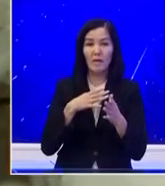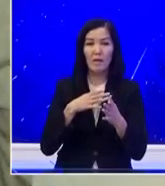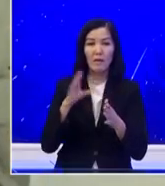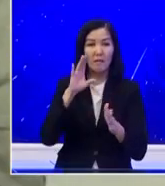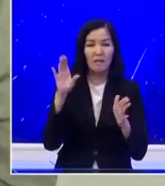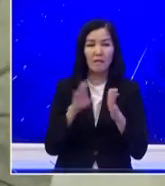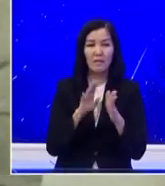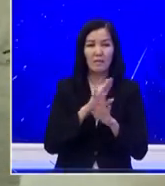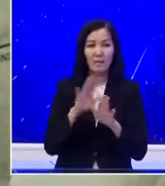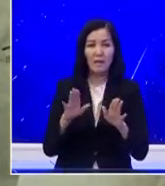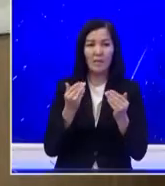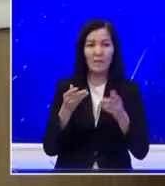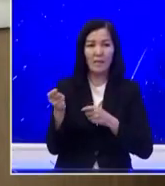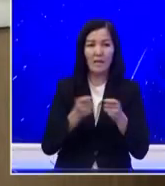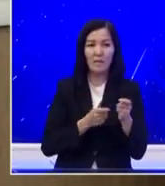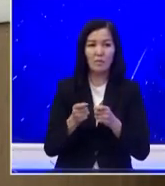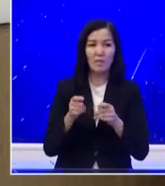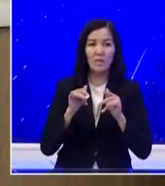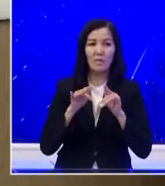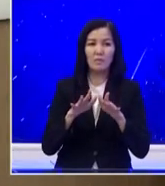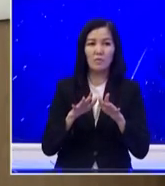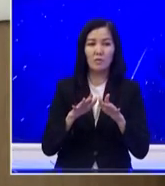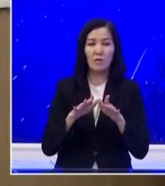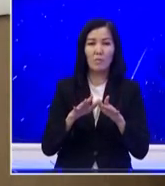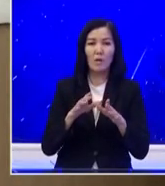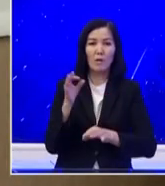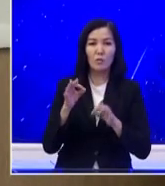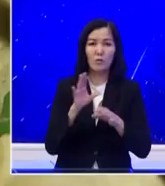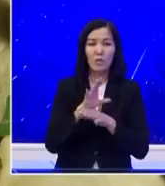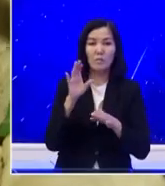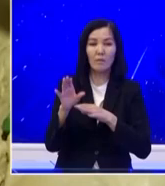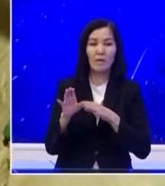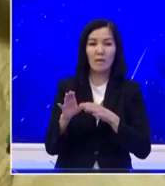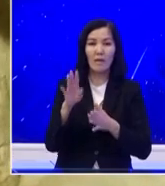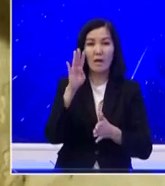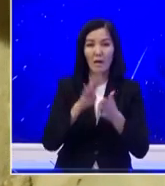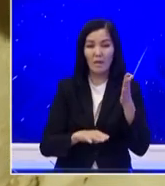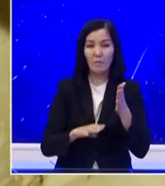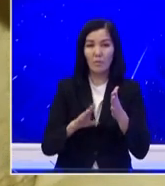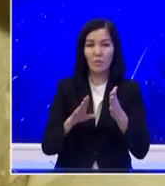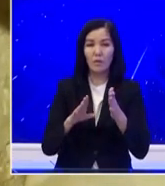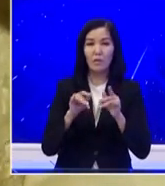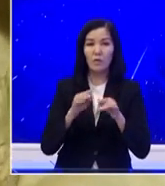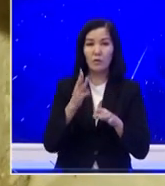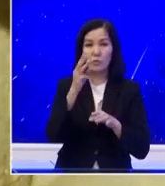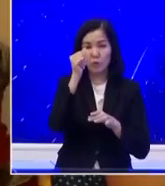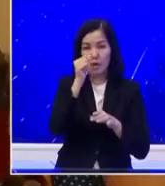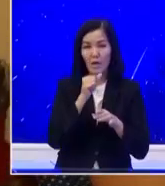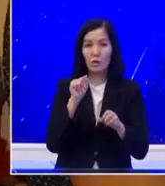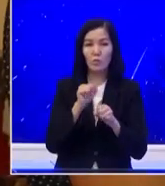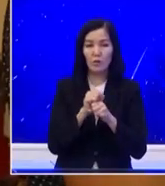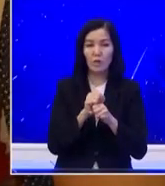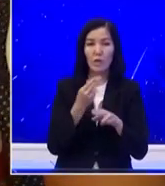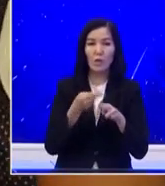құлақ аспаған. Енді әкімшілік іс қозғалып, материалдар сотқа жіберіледі. Оларға айыппұл салынып, ісі 3 айға іркіледі.